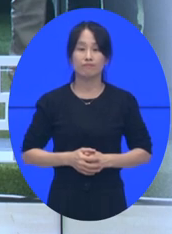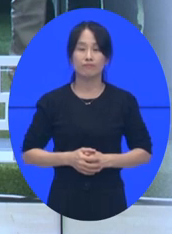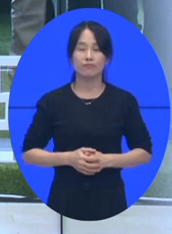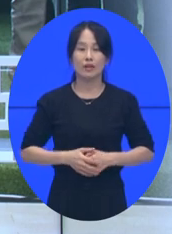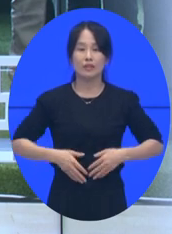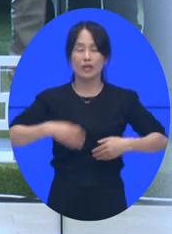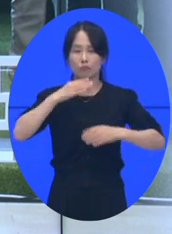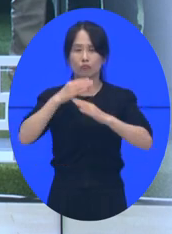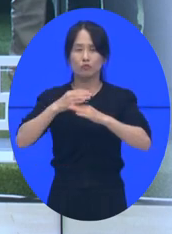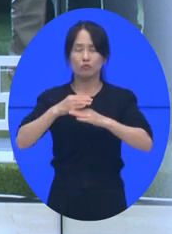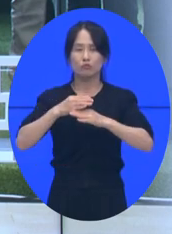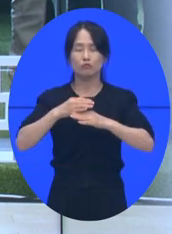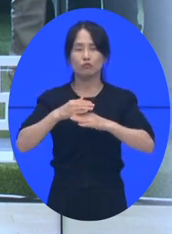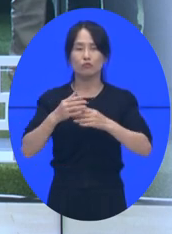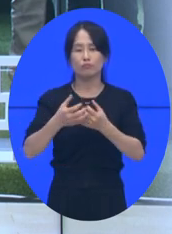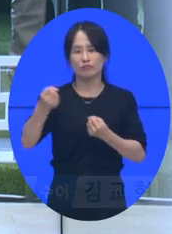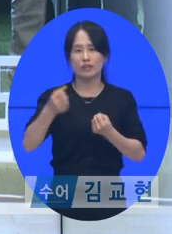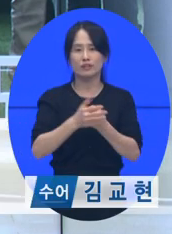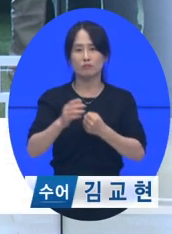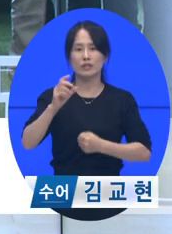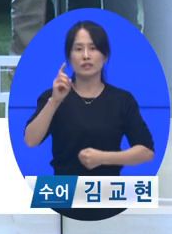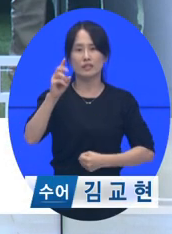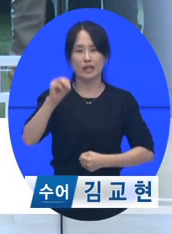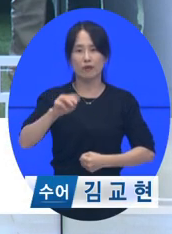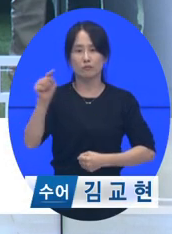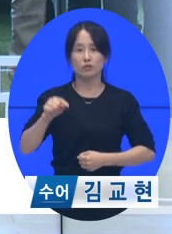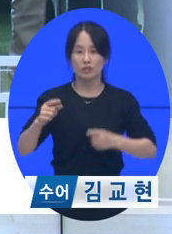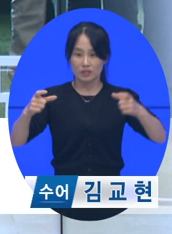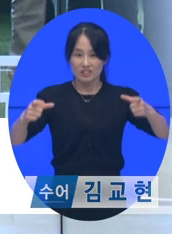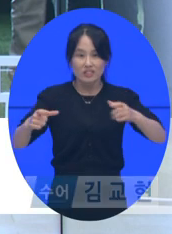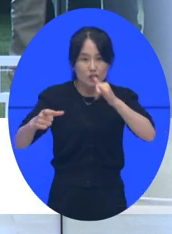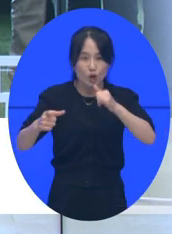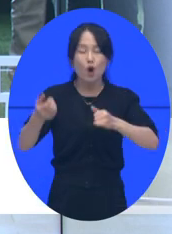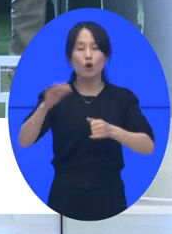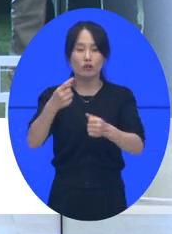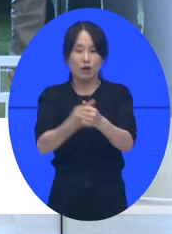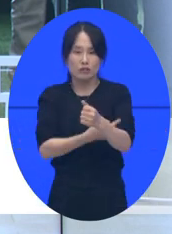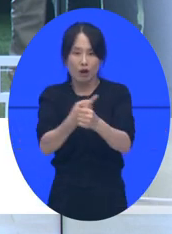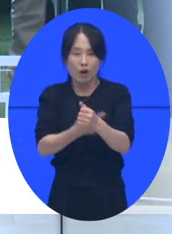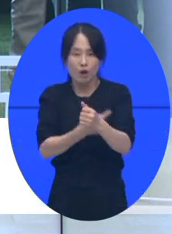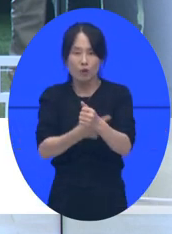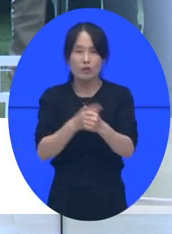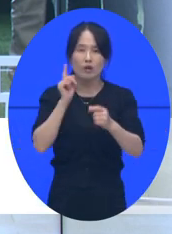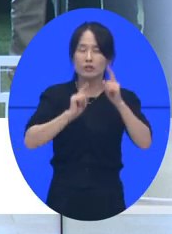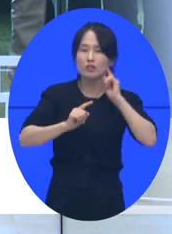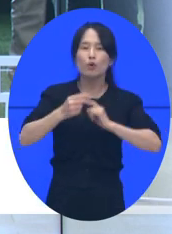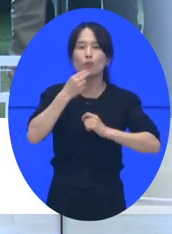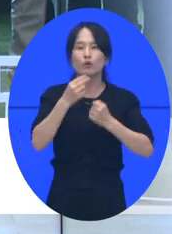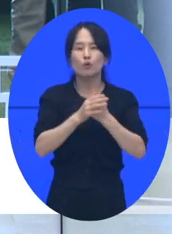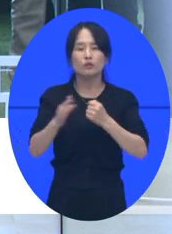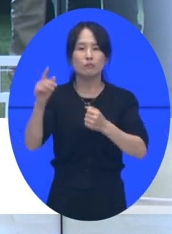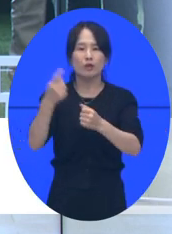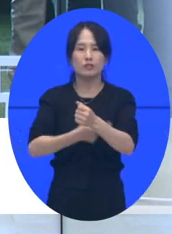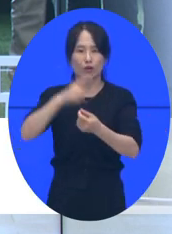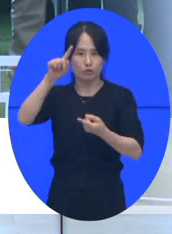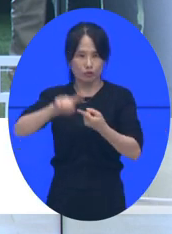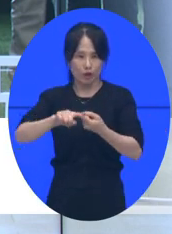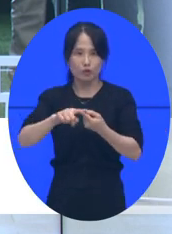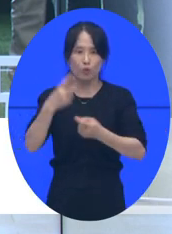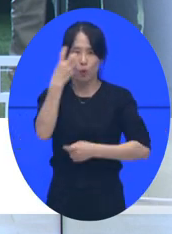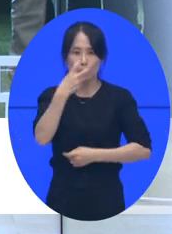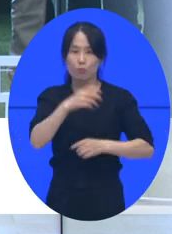남북 분단으로 생긴 DMZ는 역설적이게도 자연 생태계가 훼손되지 않아 생태와 평화의 상징이 됐는데요.